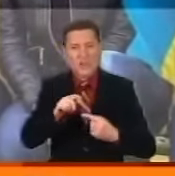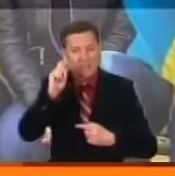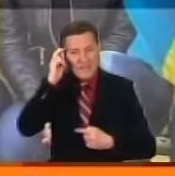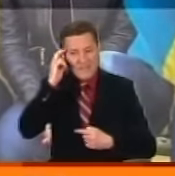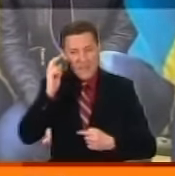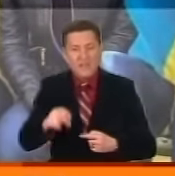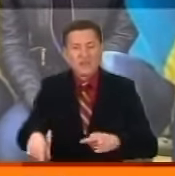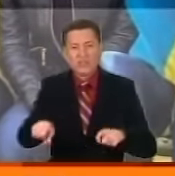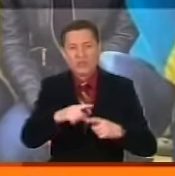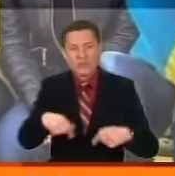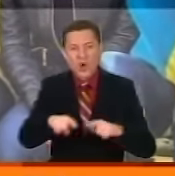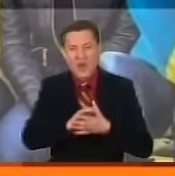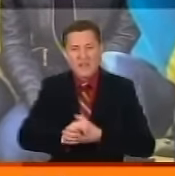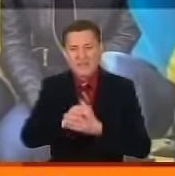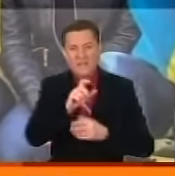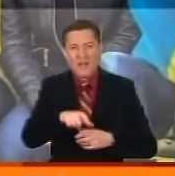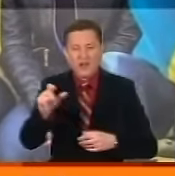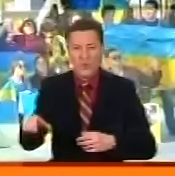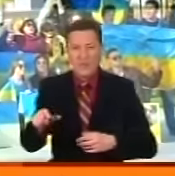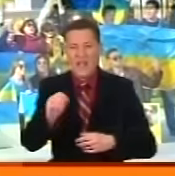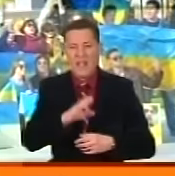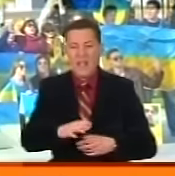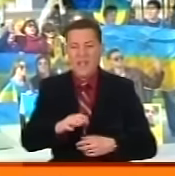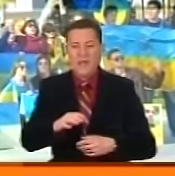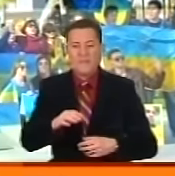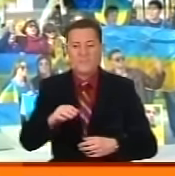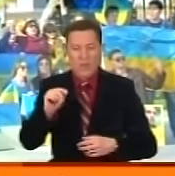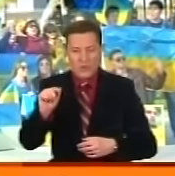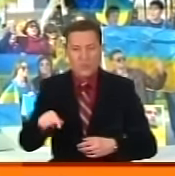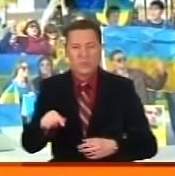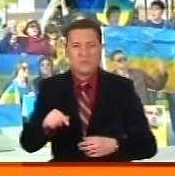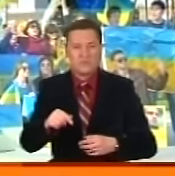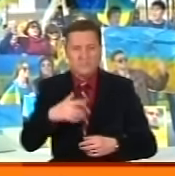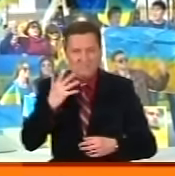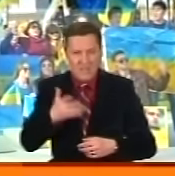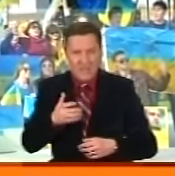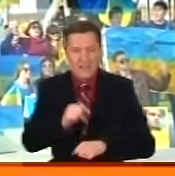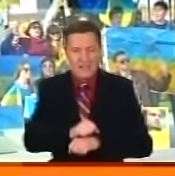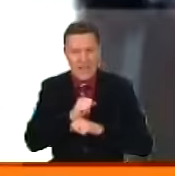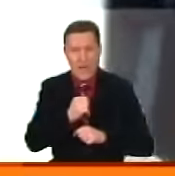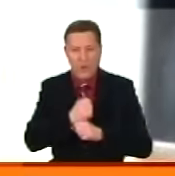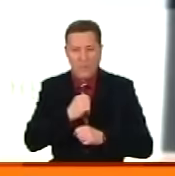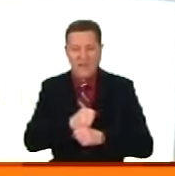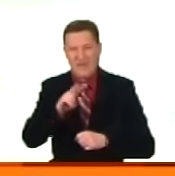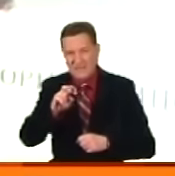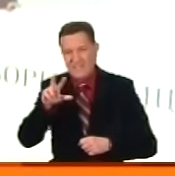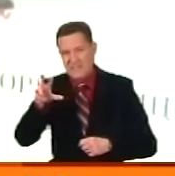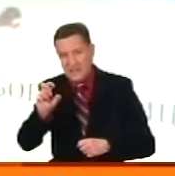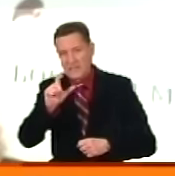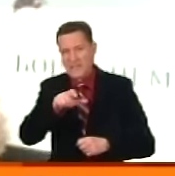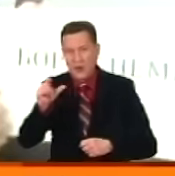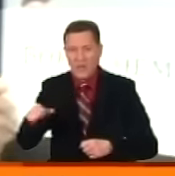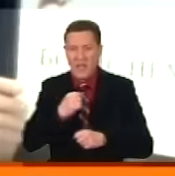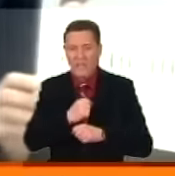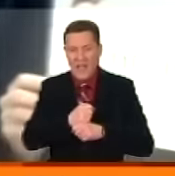зорганізувати людей. Організували десь до 10 євромайданів тут в Лос-Анджелесі і приблизно було по 200-300 людей. Мы делали